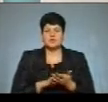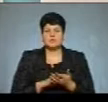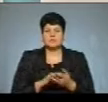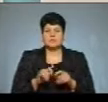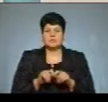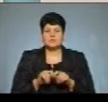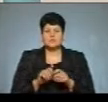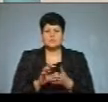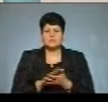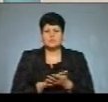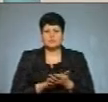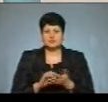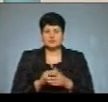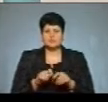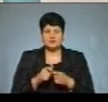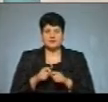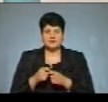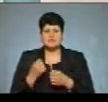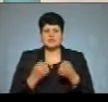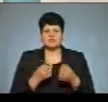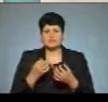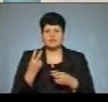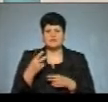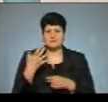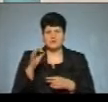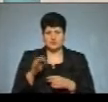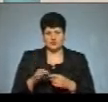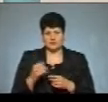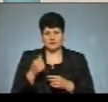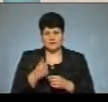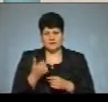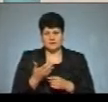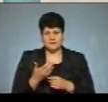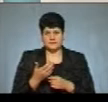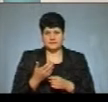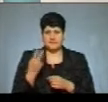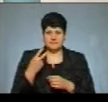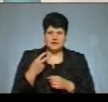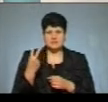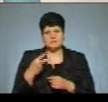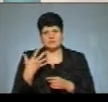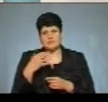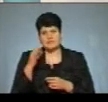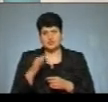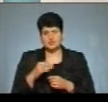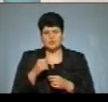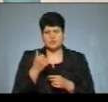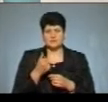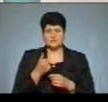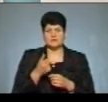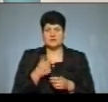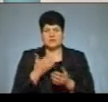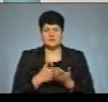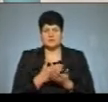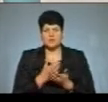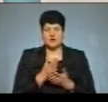медичної допомоги дорівнює 25% на рік. 20-25%, залежно від місцевості, від географії тої